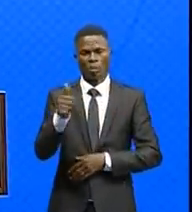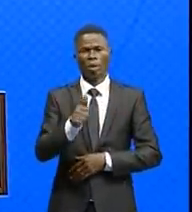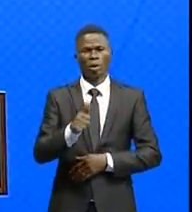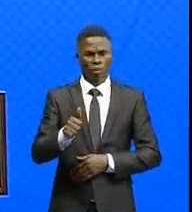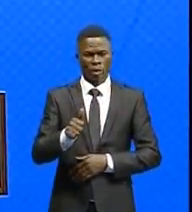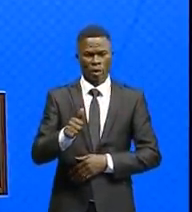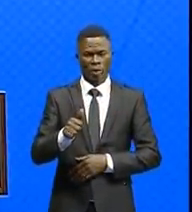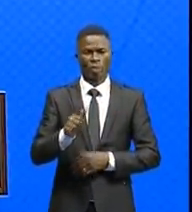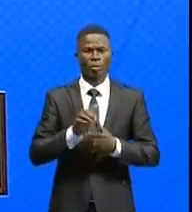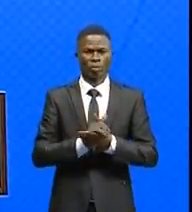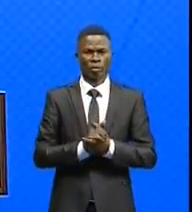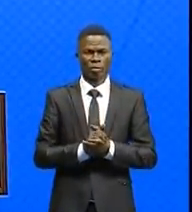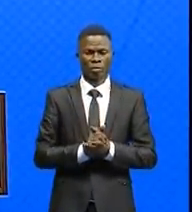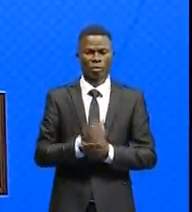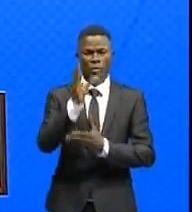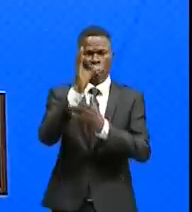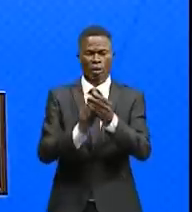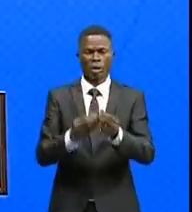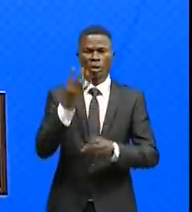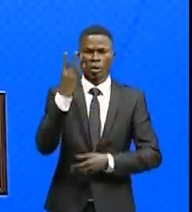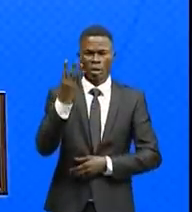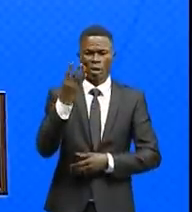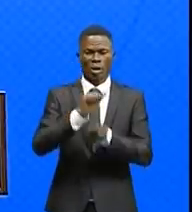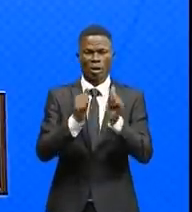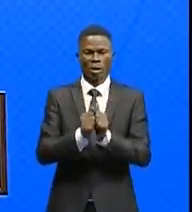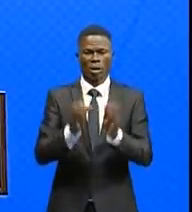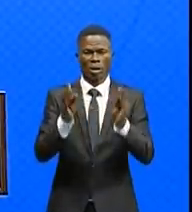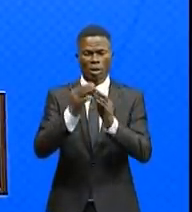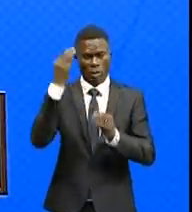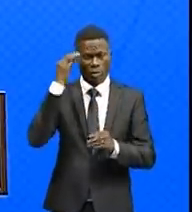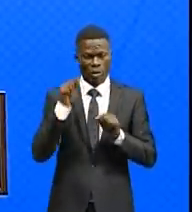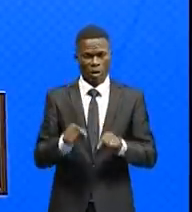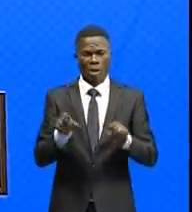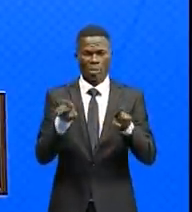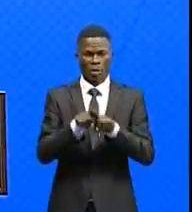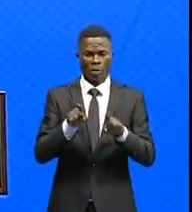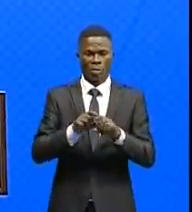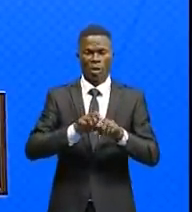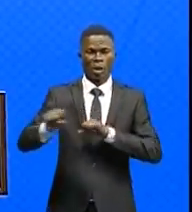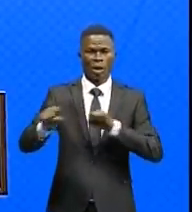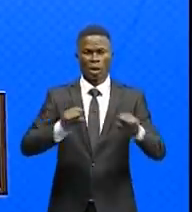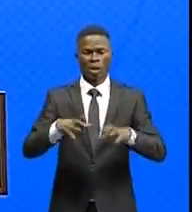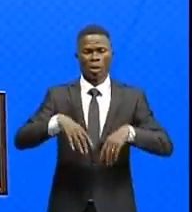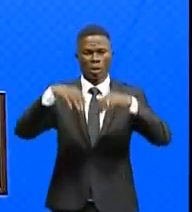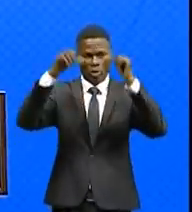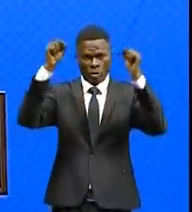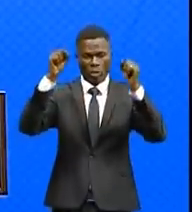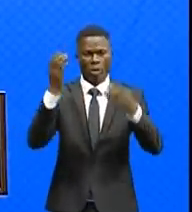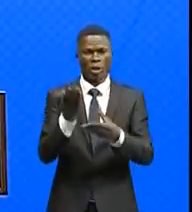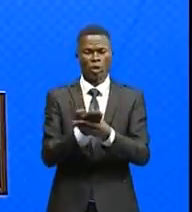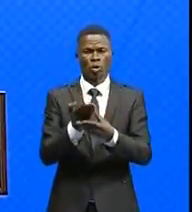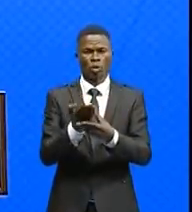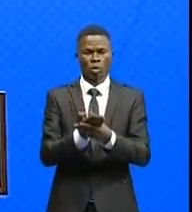2021. Chapitre 4 du Conseil des ministres de ce jour, relatif à l'examen et à l'adoption de